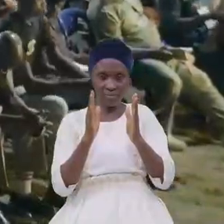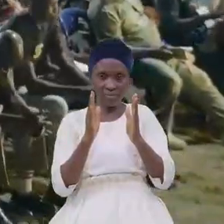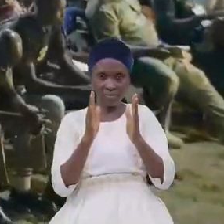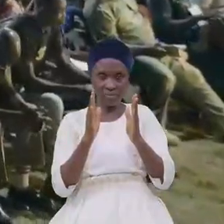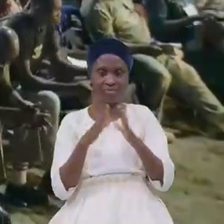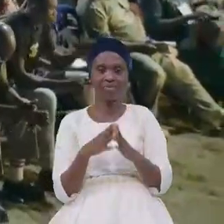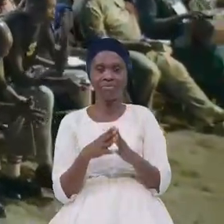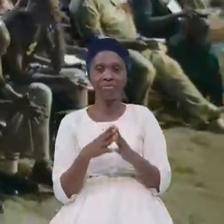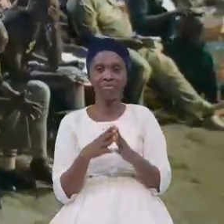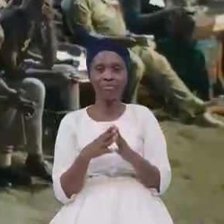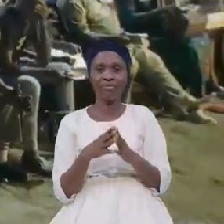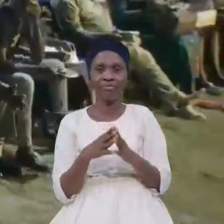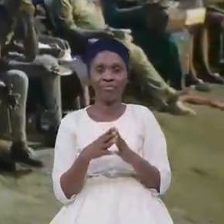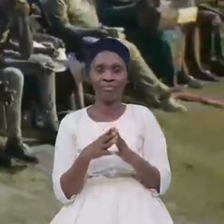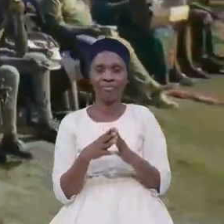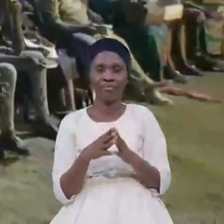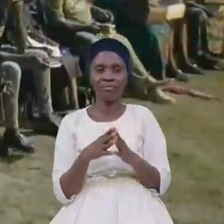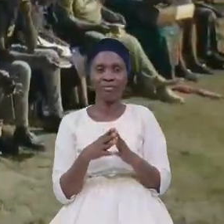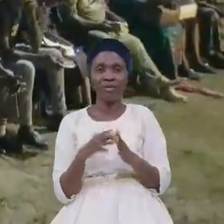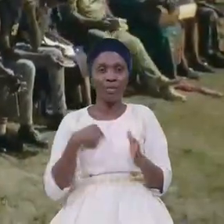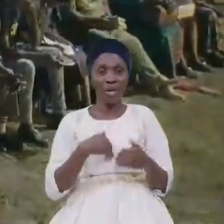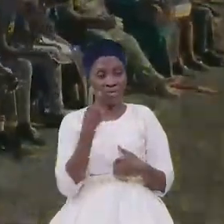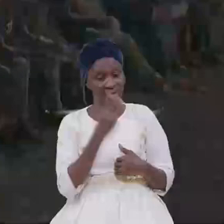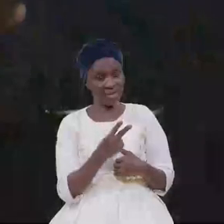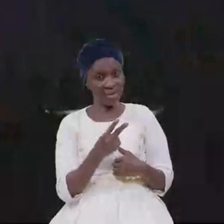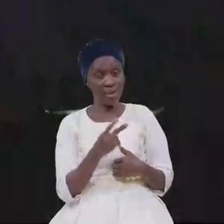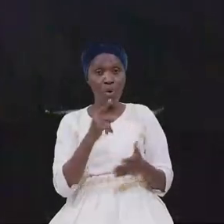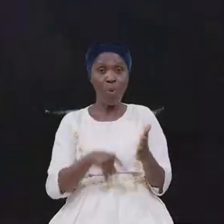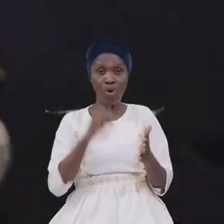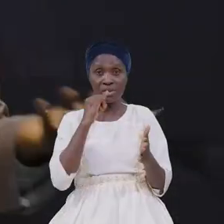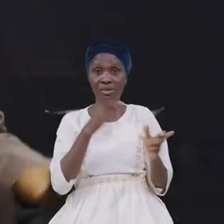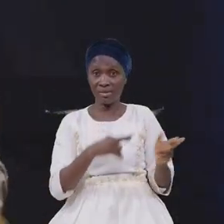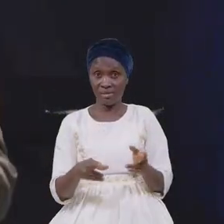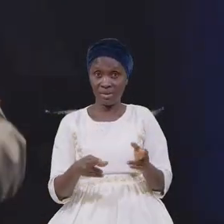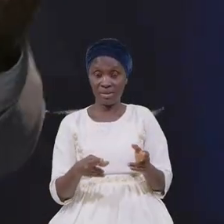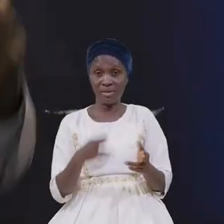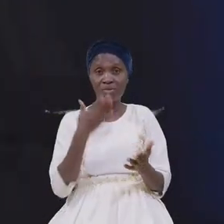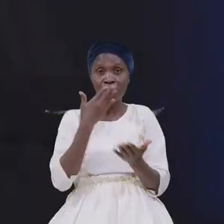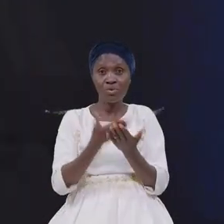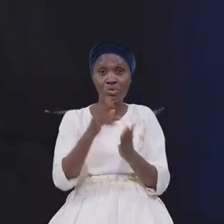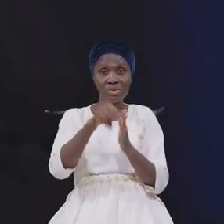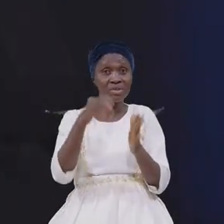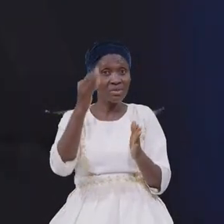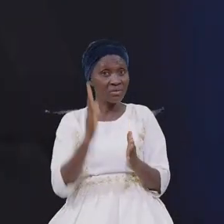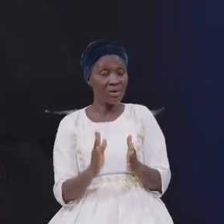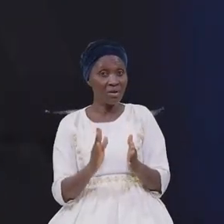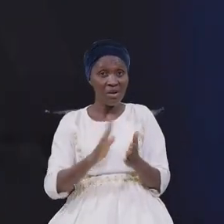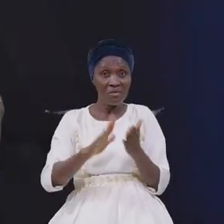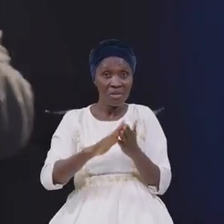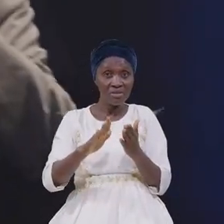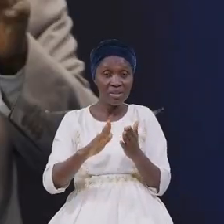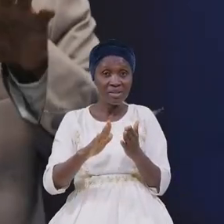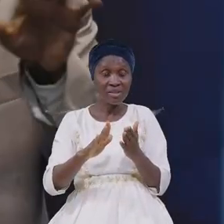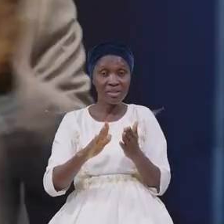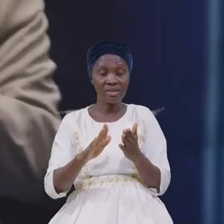est disponible. Nous avons vu la bonté de Dieu, le salut, le pardon, tout est disponible. On a